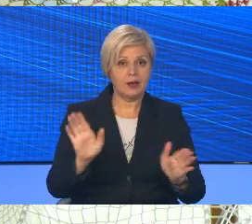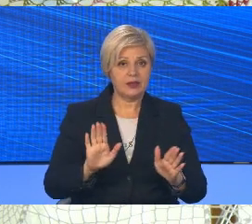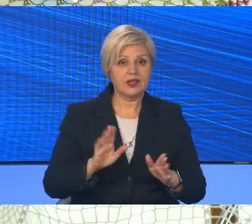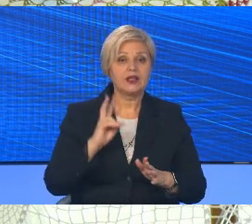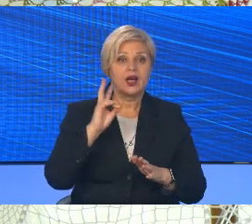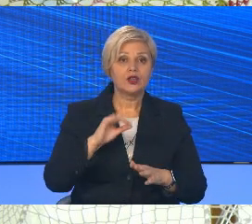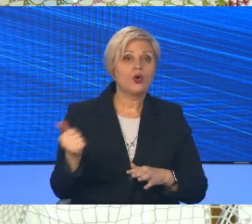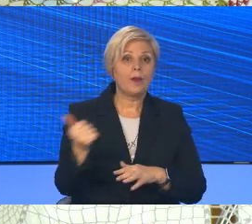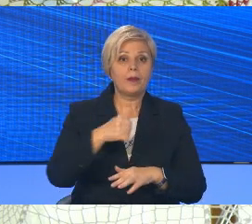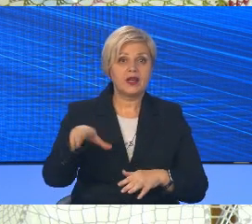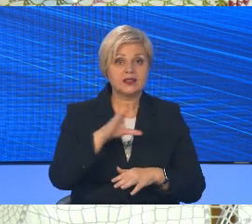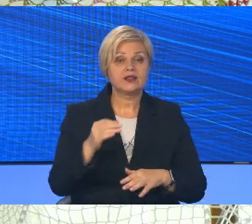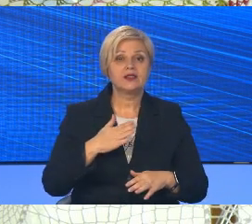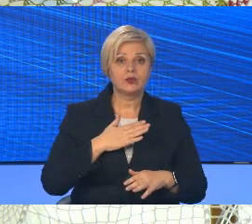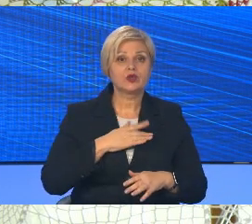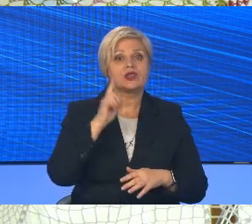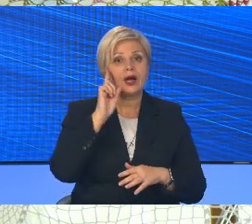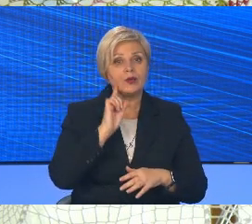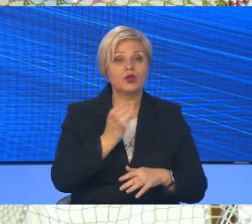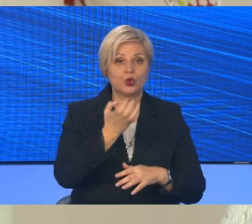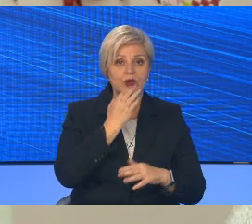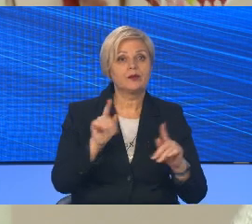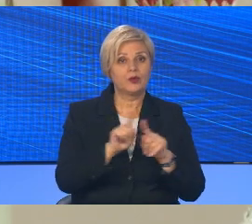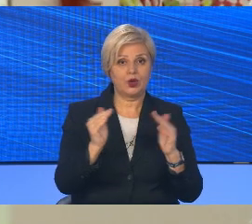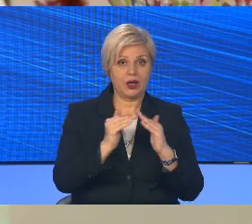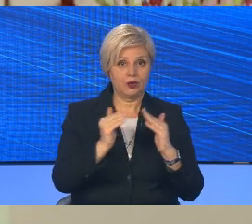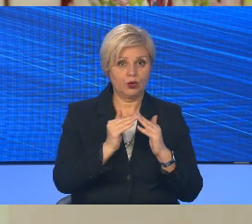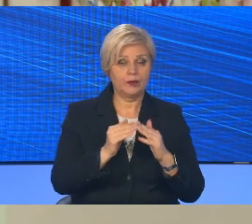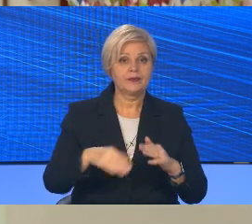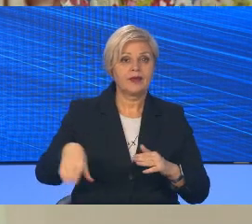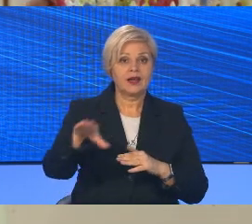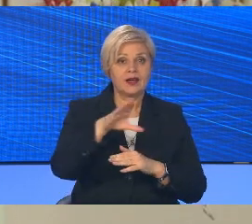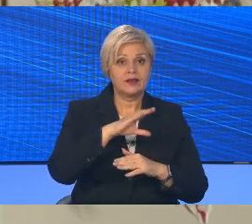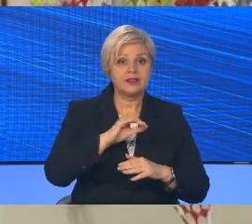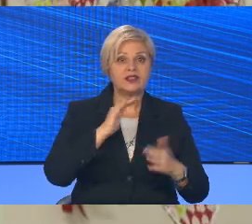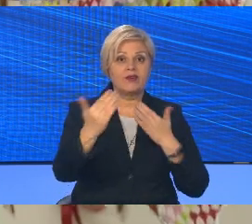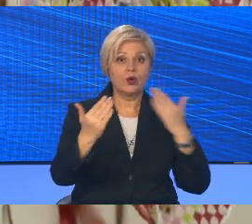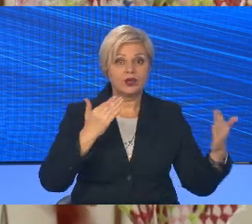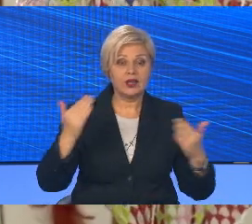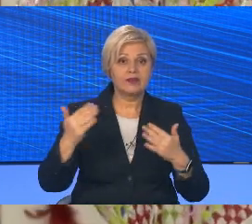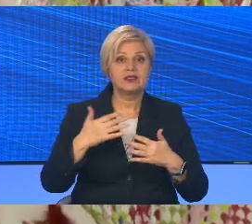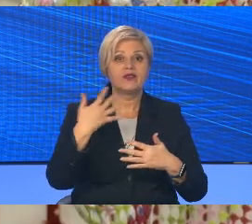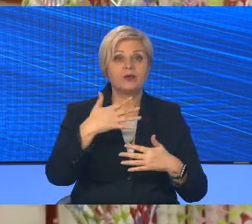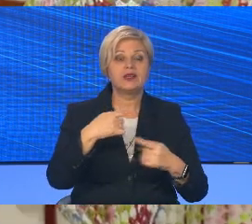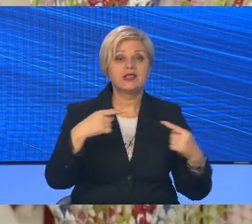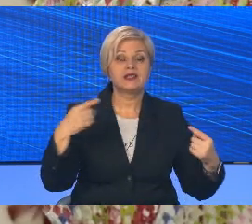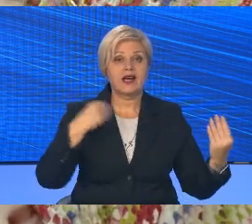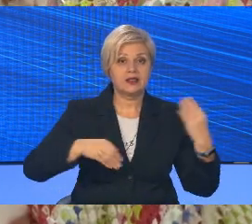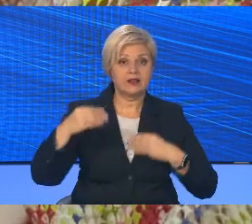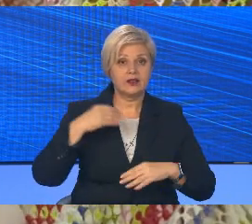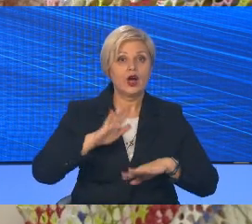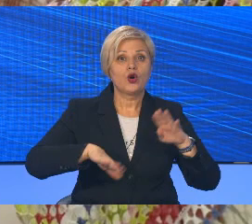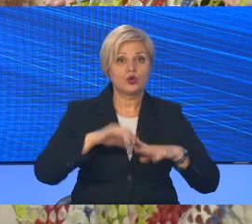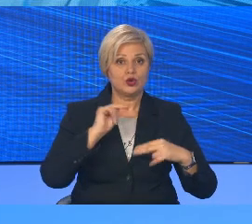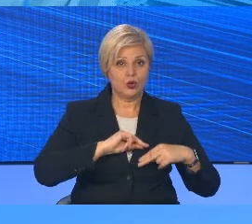Но прежде всего с нами уютно, тепло и по-домашнему. Усяго на выставе представлено больше за 50 вязаных речей ручной